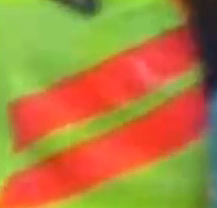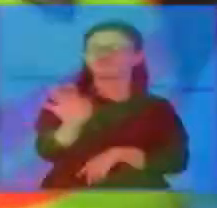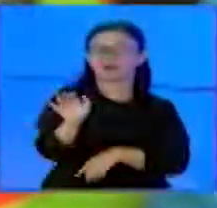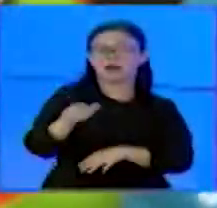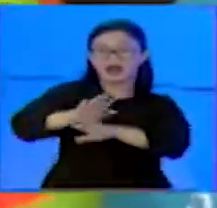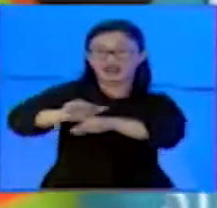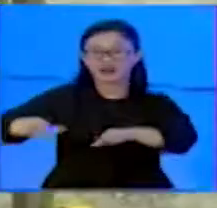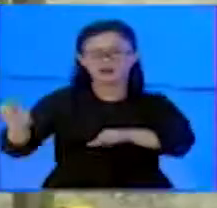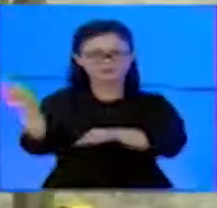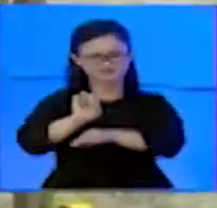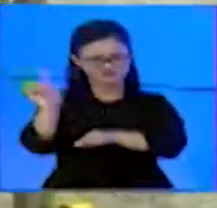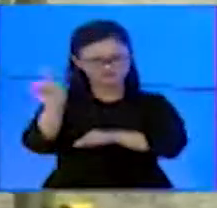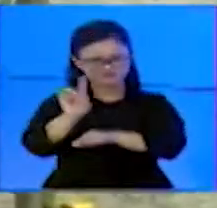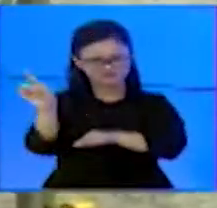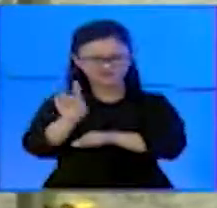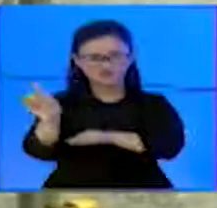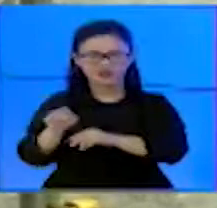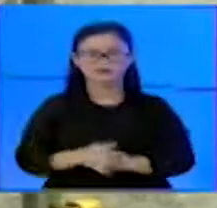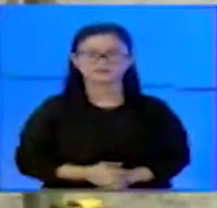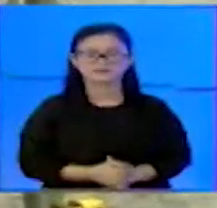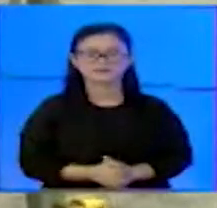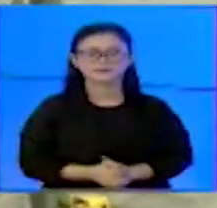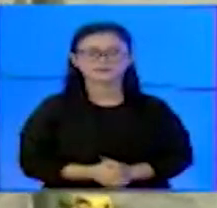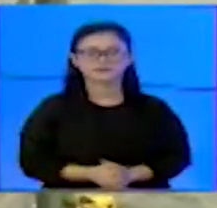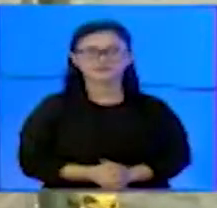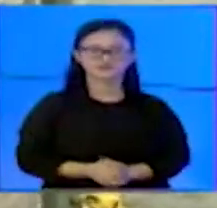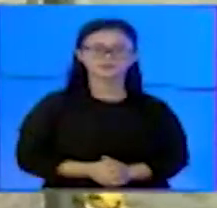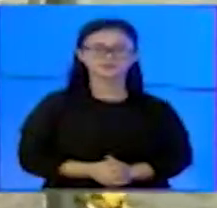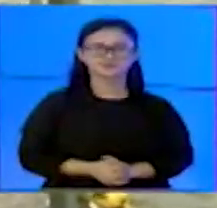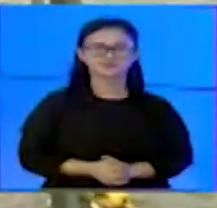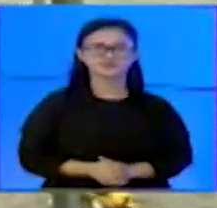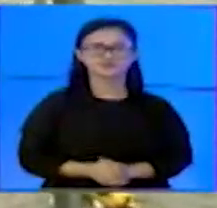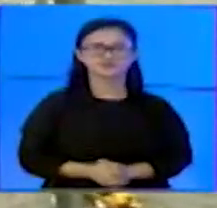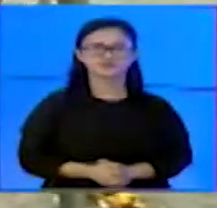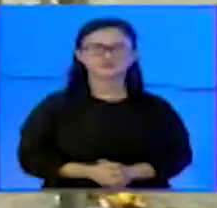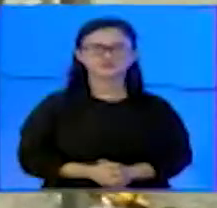KRL. Dari Bekasi, Jawa Barat, Rahmat Hidayat, iNews melaporkan.